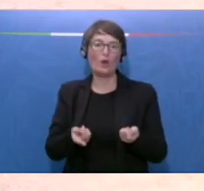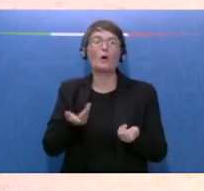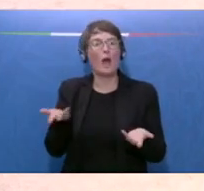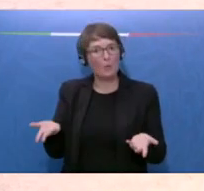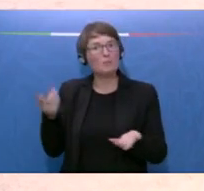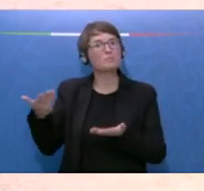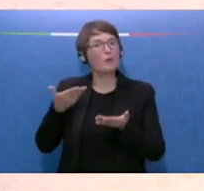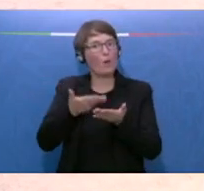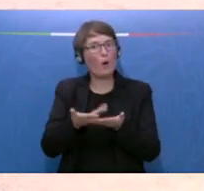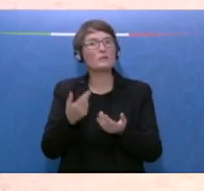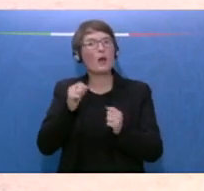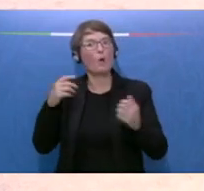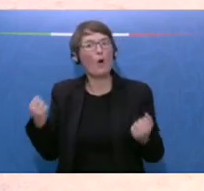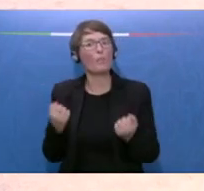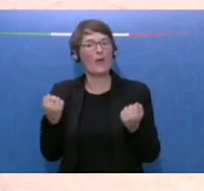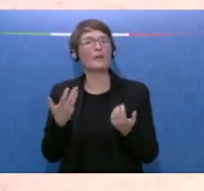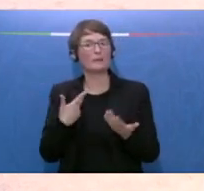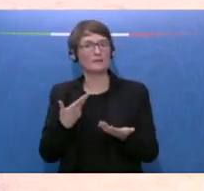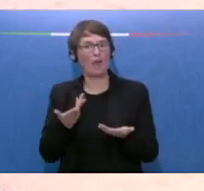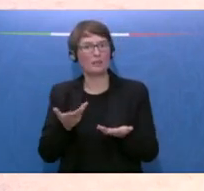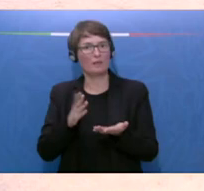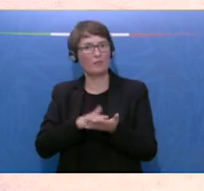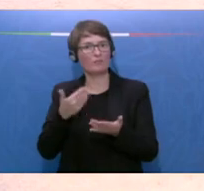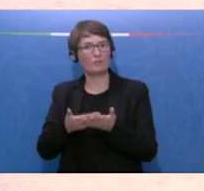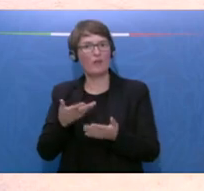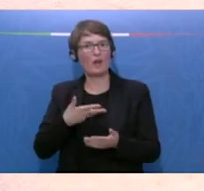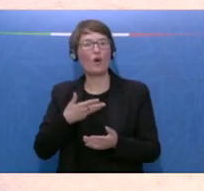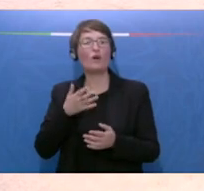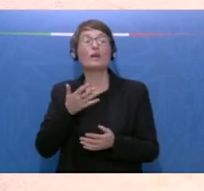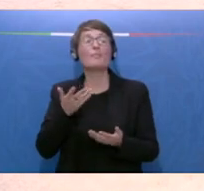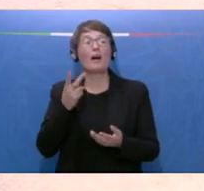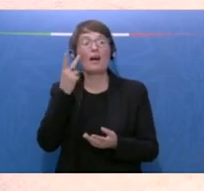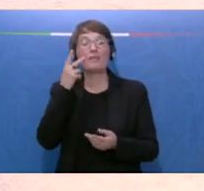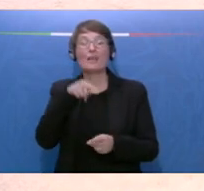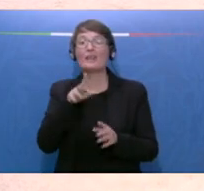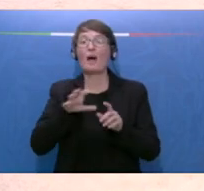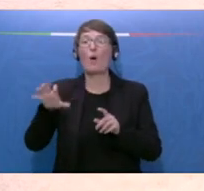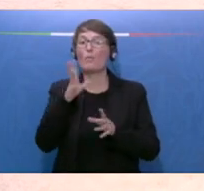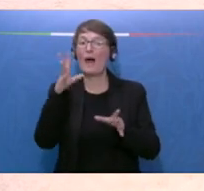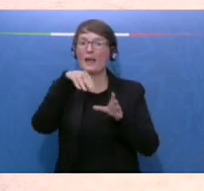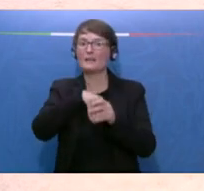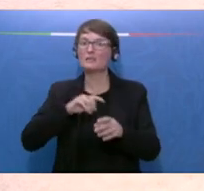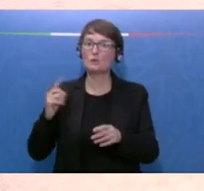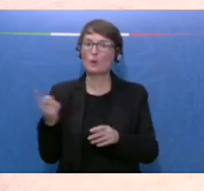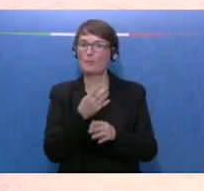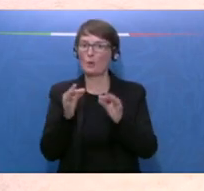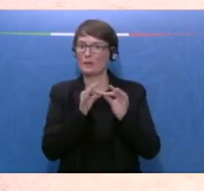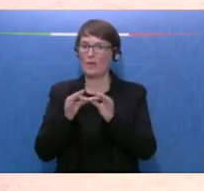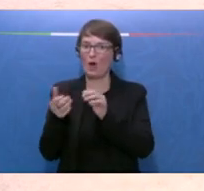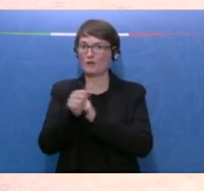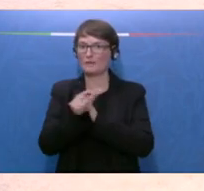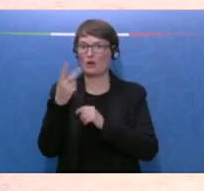direzione però bisogna vedere appunto se gli altri gli altri paesi membri sono disponibili a parteciparvi